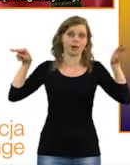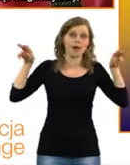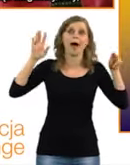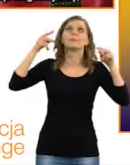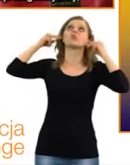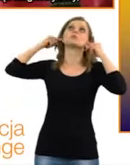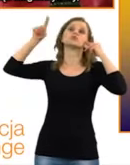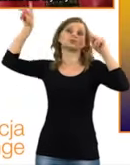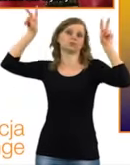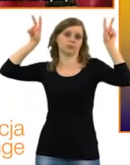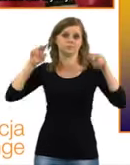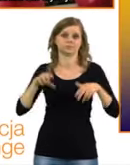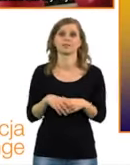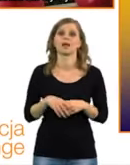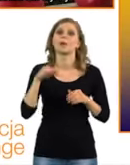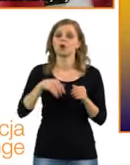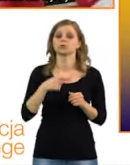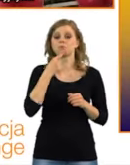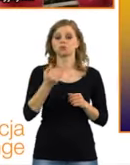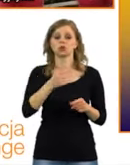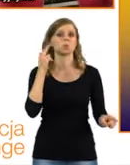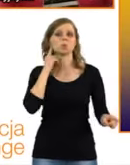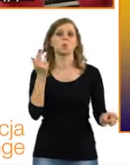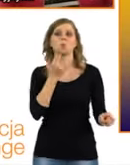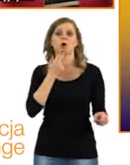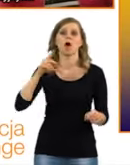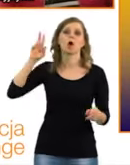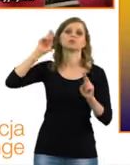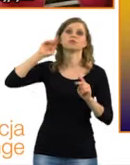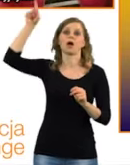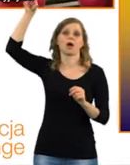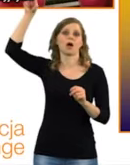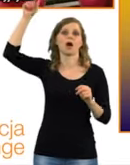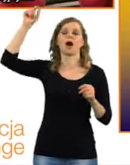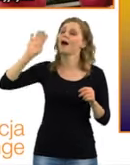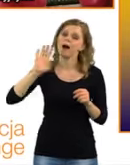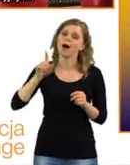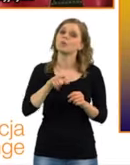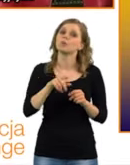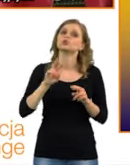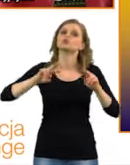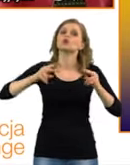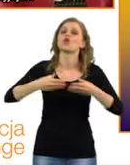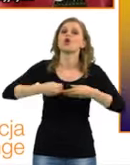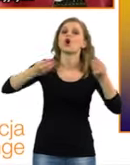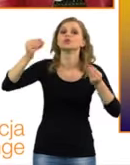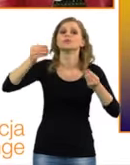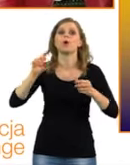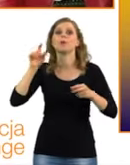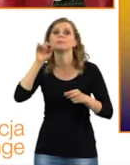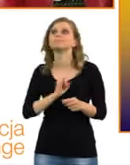błąd diagnostyczny, że dziecko nie słyszy, a jednak tu chodzi o rozwój funkcji